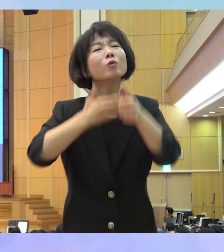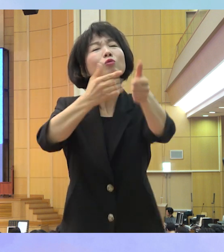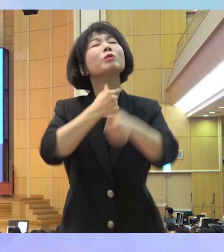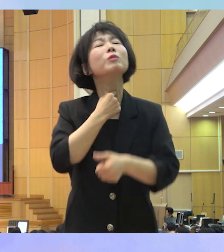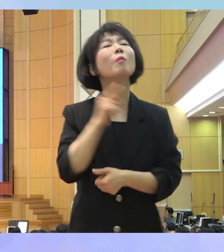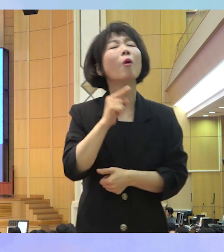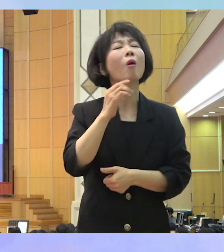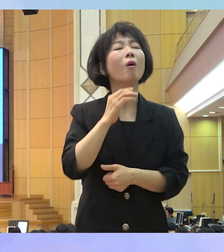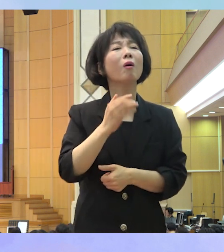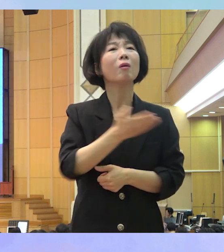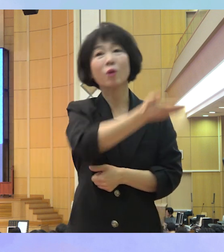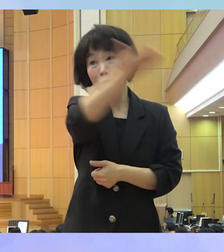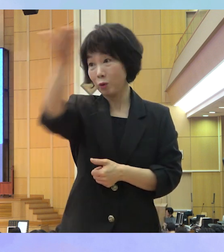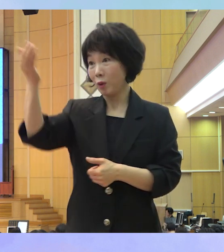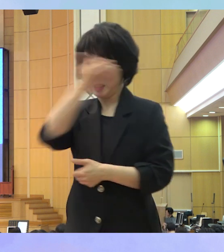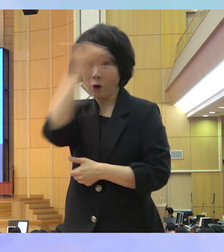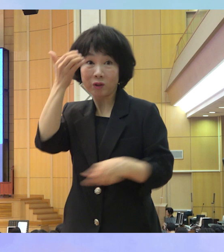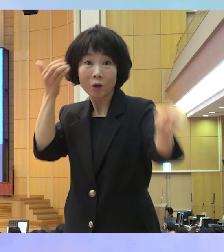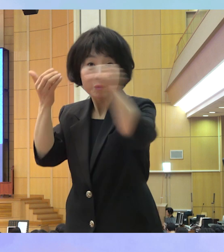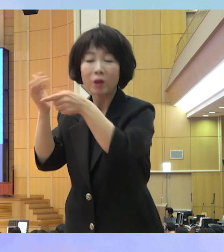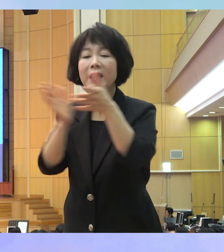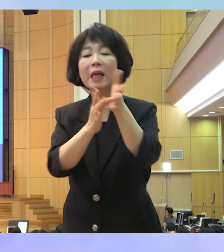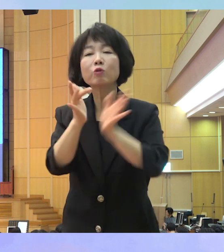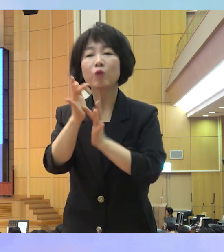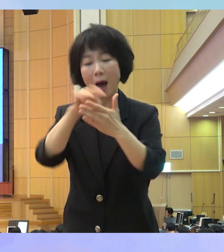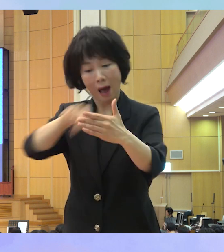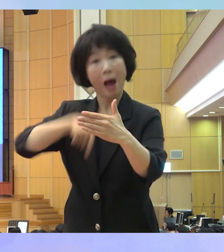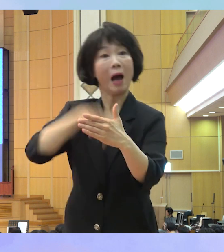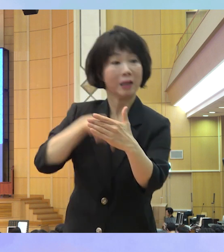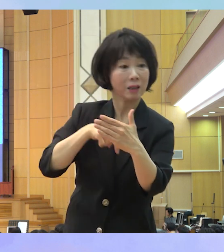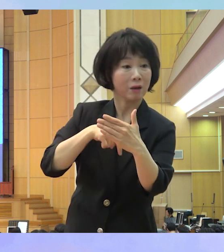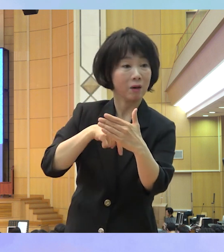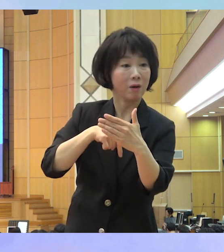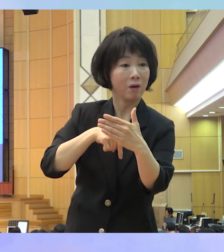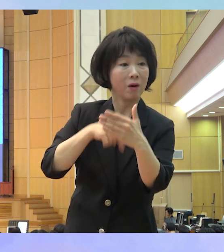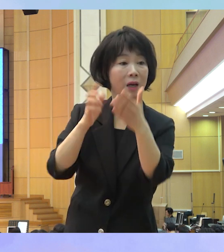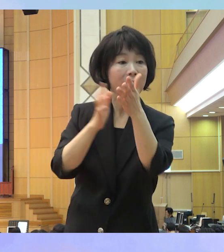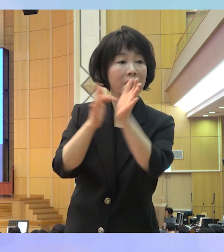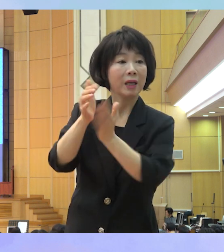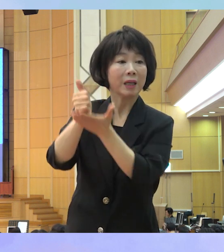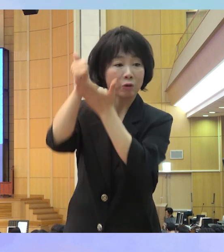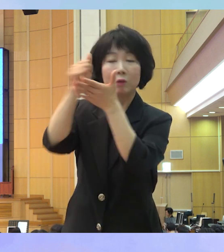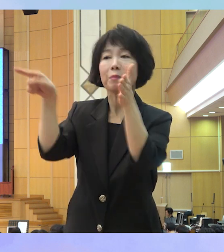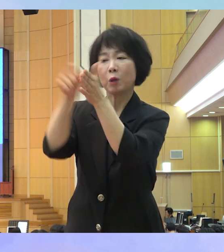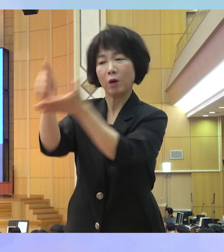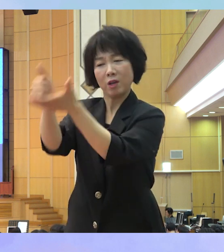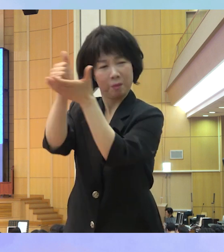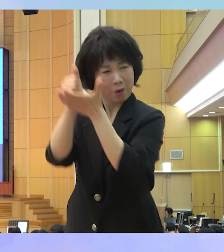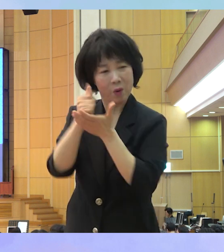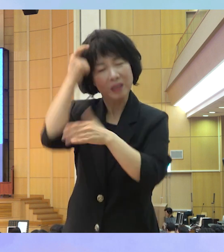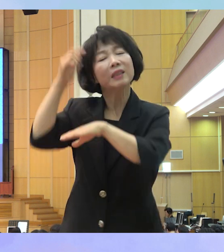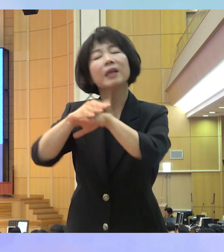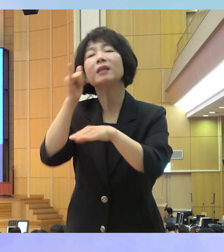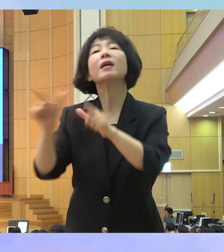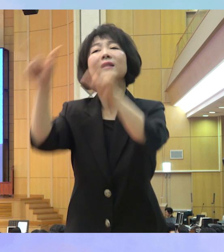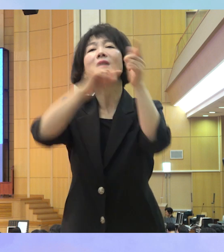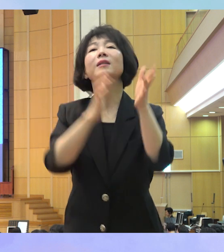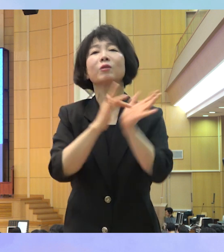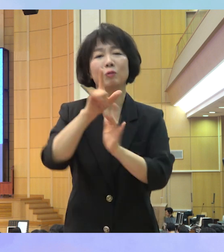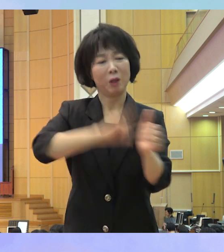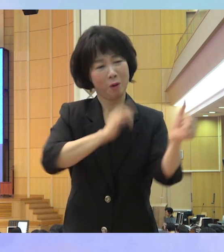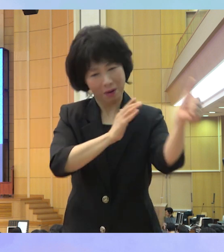게 뭐냐면, 여러분, 주 안에서 예수님 지혜를 모시고 지혜롭게 살아가시길